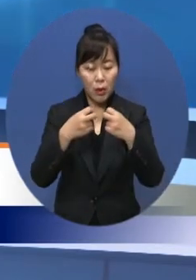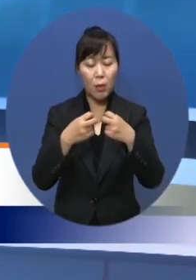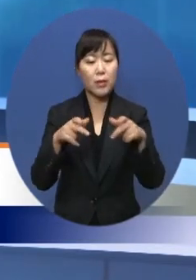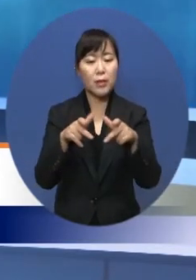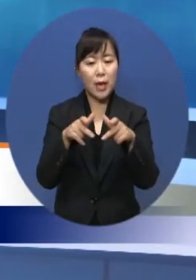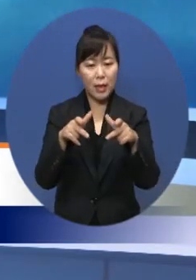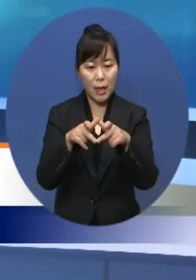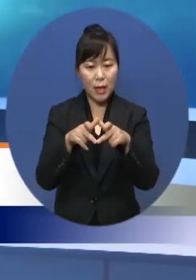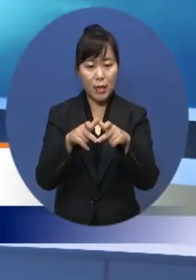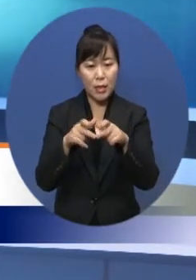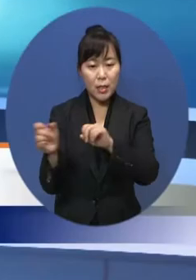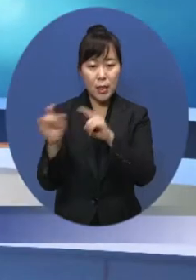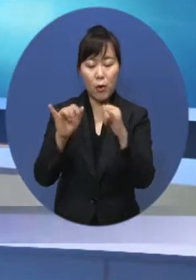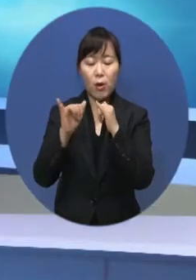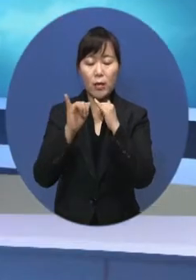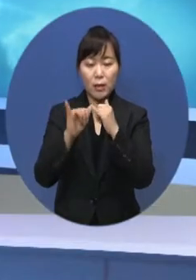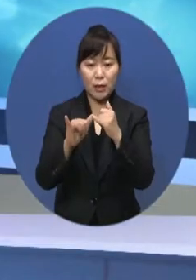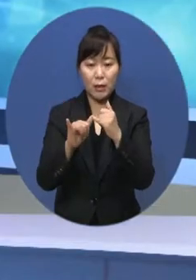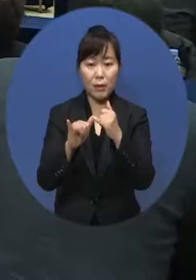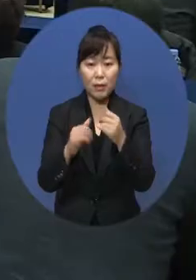시상식을 개최했습니다